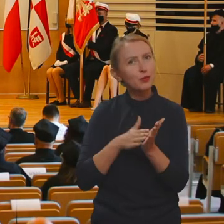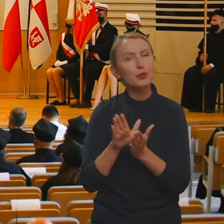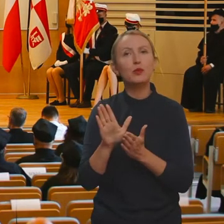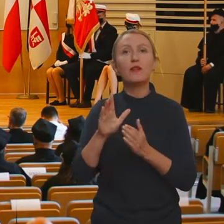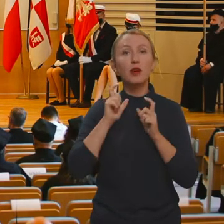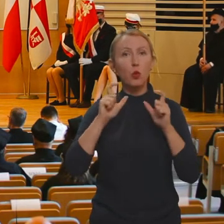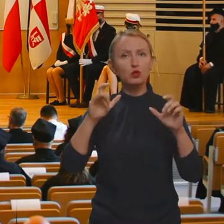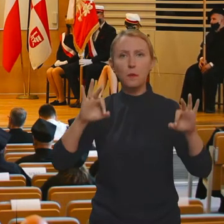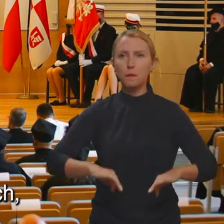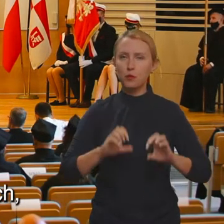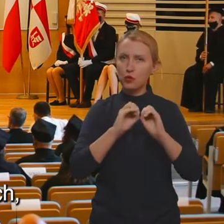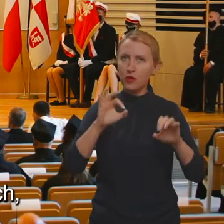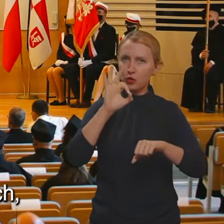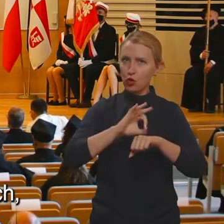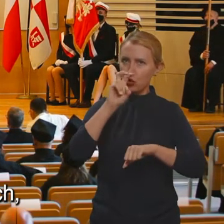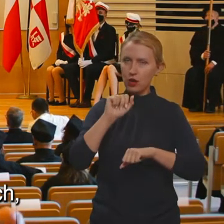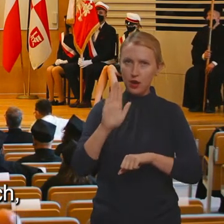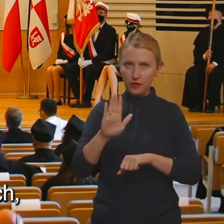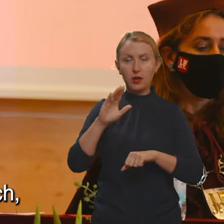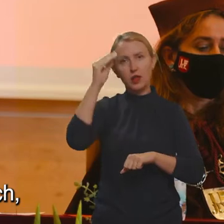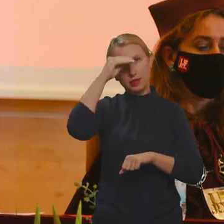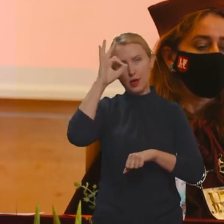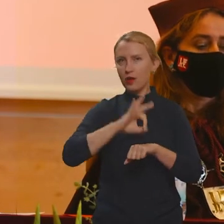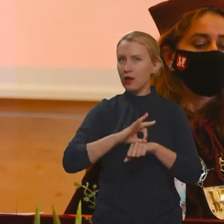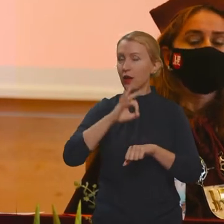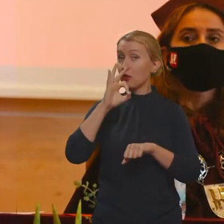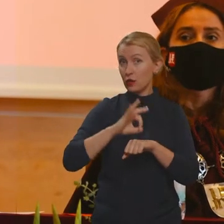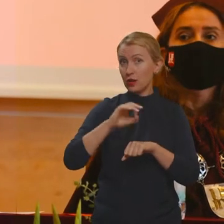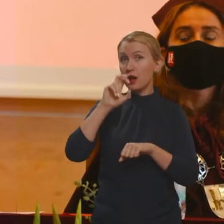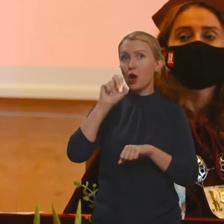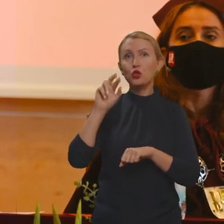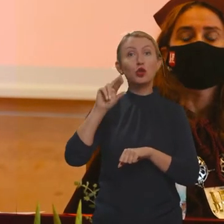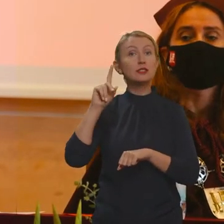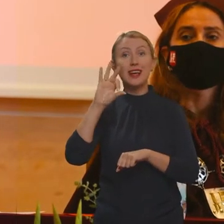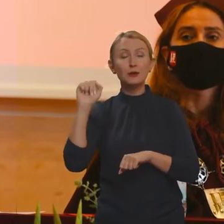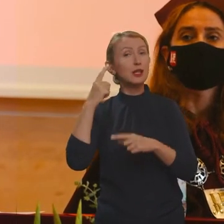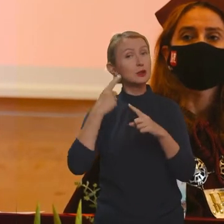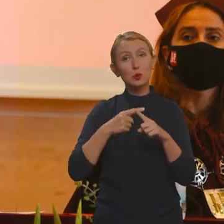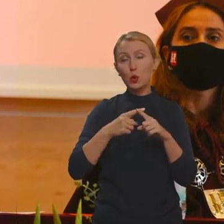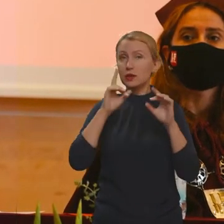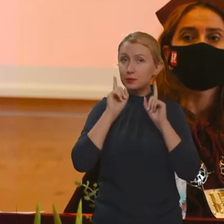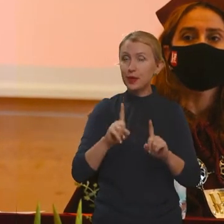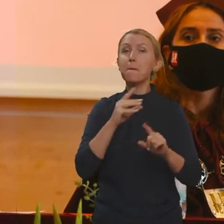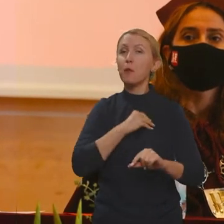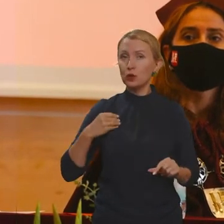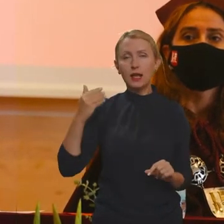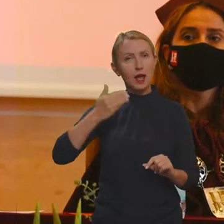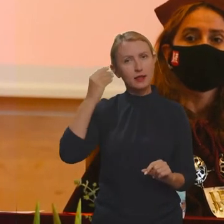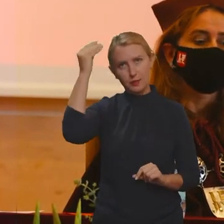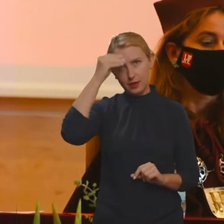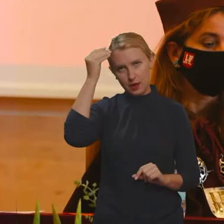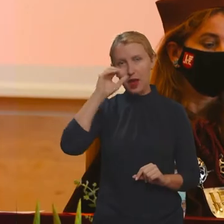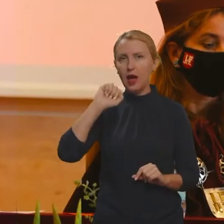inauguracyjny wygłoszony przez profesora doktora habilitowanego nauk medycznych, doktora honoris causa, członka rzeczywistego Polskiej Akademii